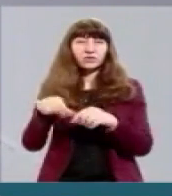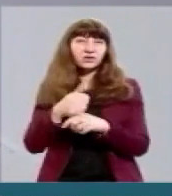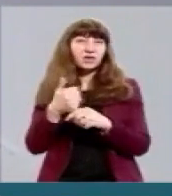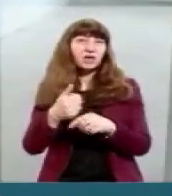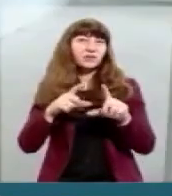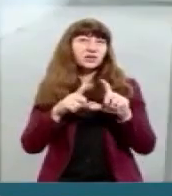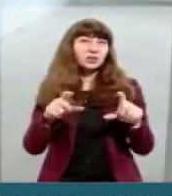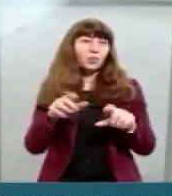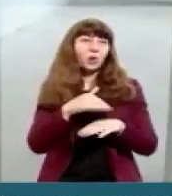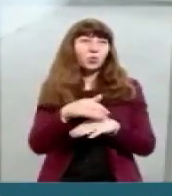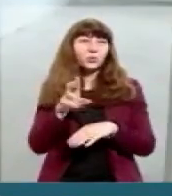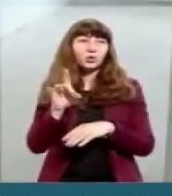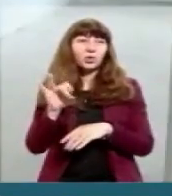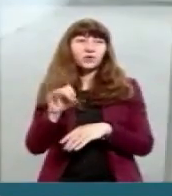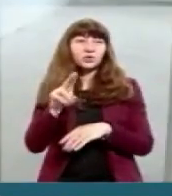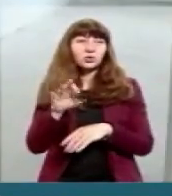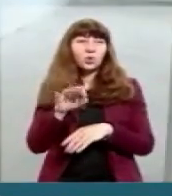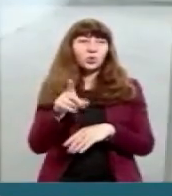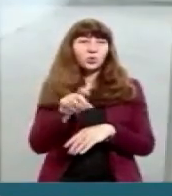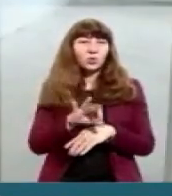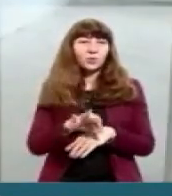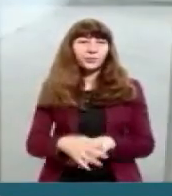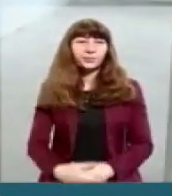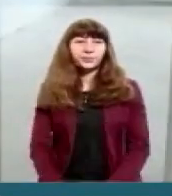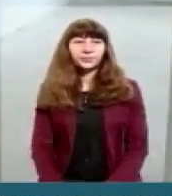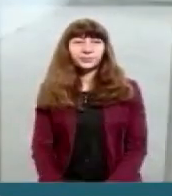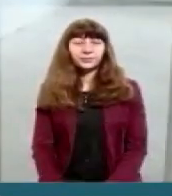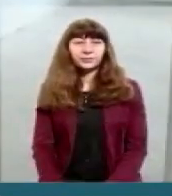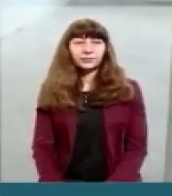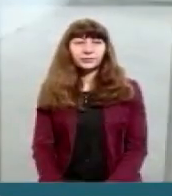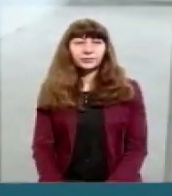здание по улице Быковского. Айдана Папанина, Олжас Есенжигитов, телеканал Кустанай.